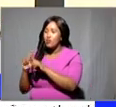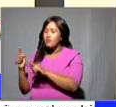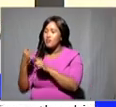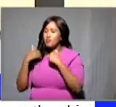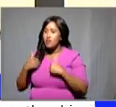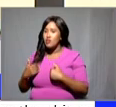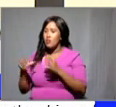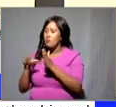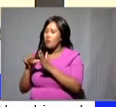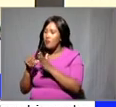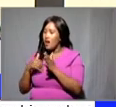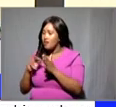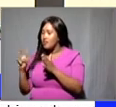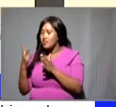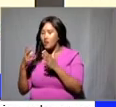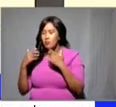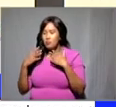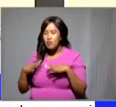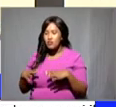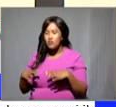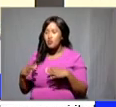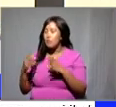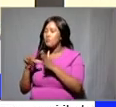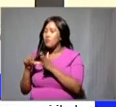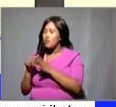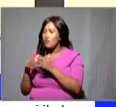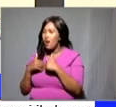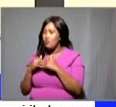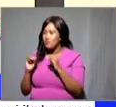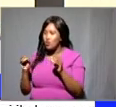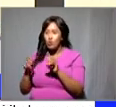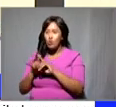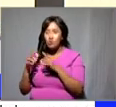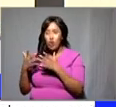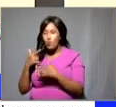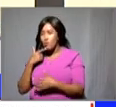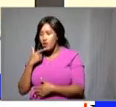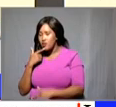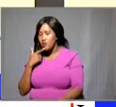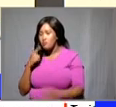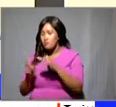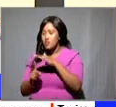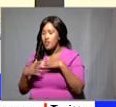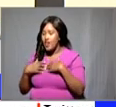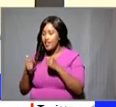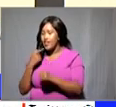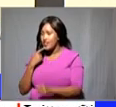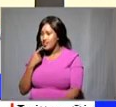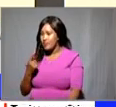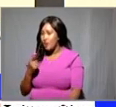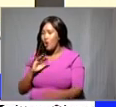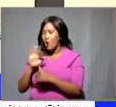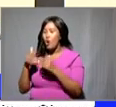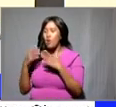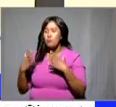thina wa keri daina thina acio the ginya acio ugire muheshimiwa mutai waka waziri akiugo muthi ona